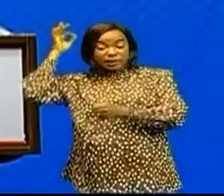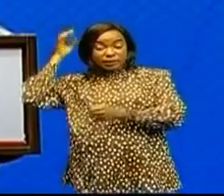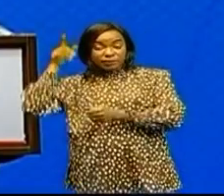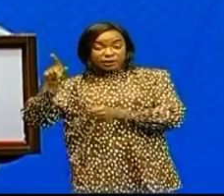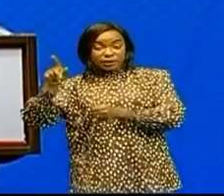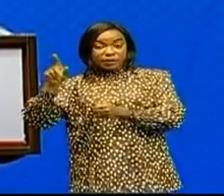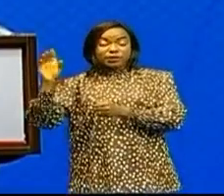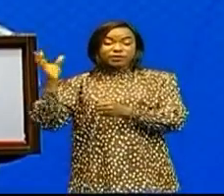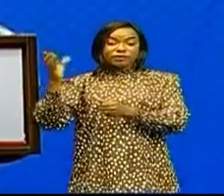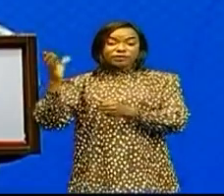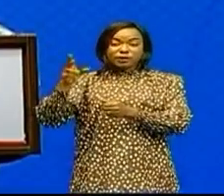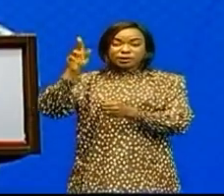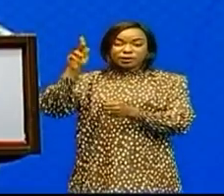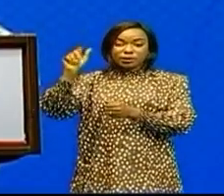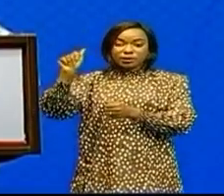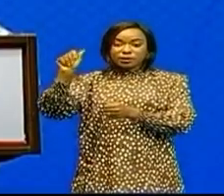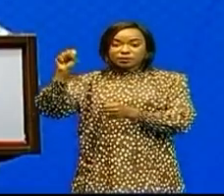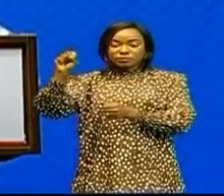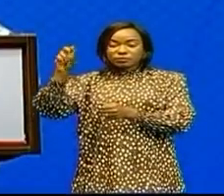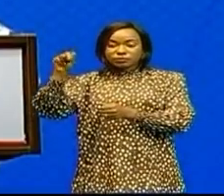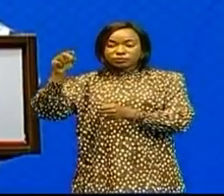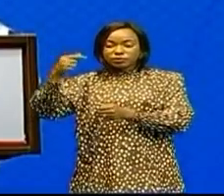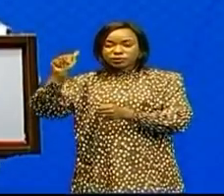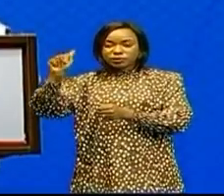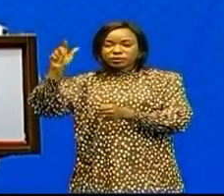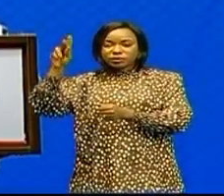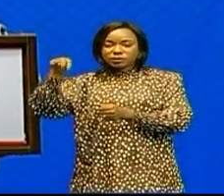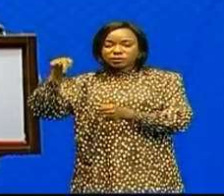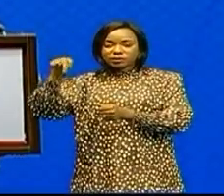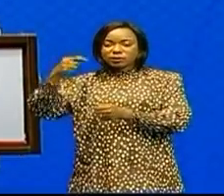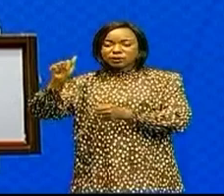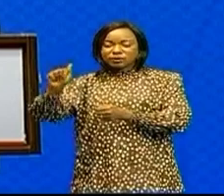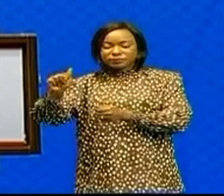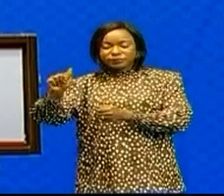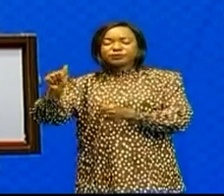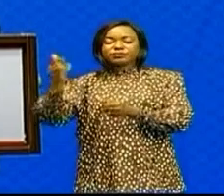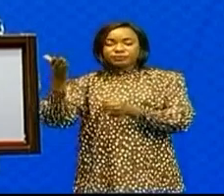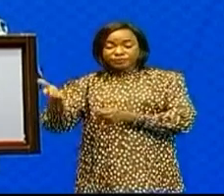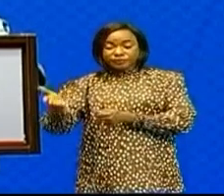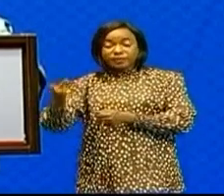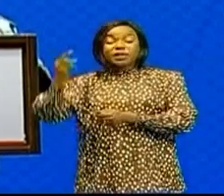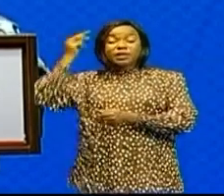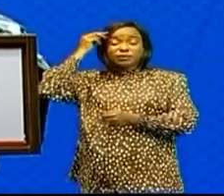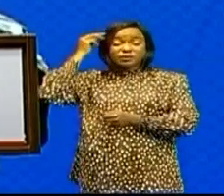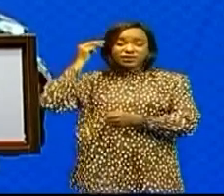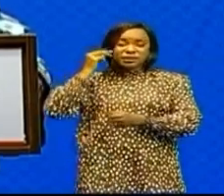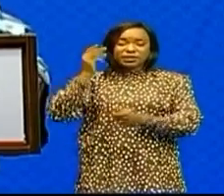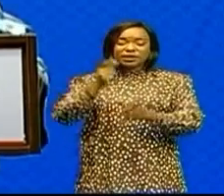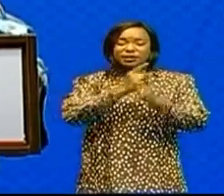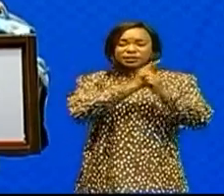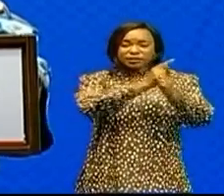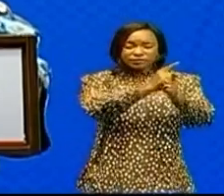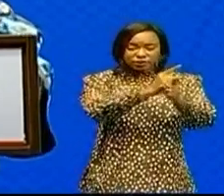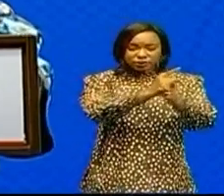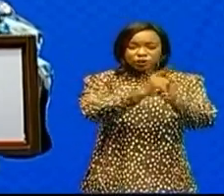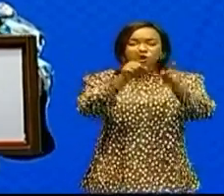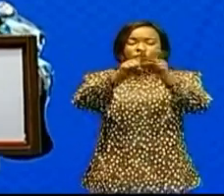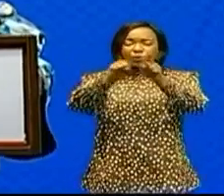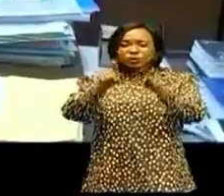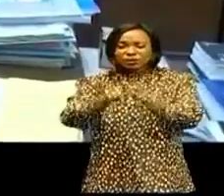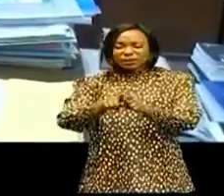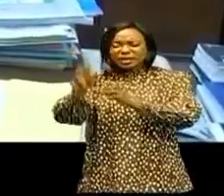au village Kamuchanga-Kamajiwe en territoire de Beni. Le ministre de la Défense a également fait état